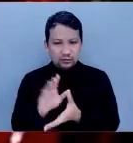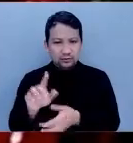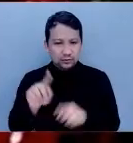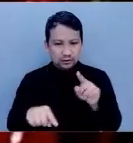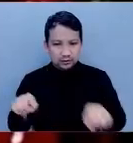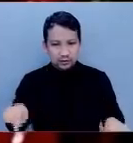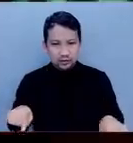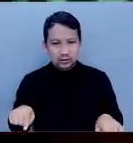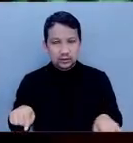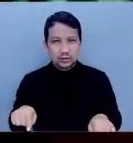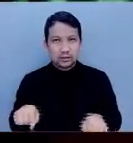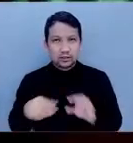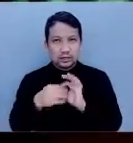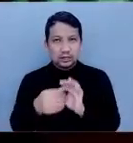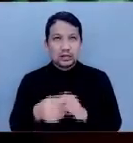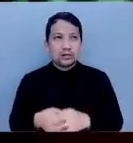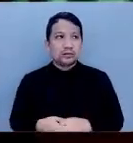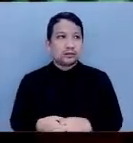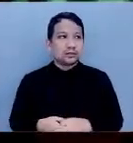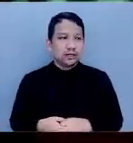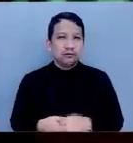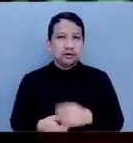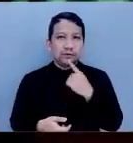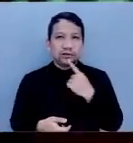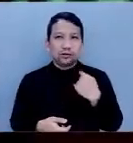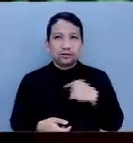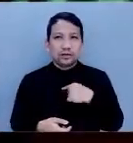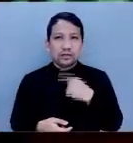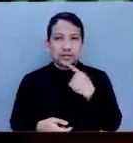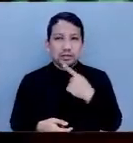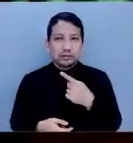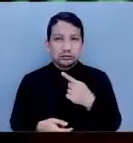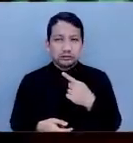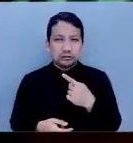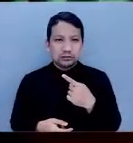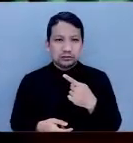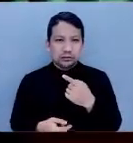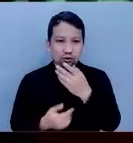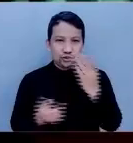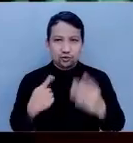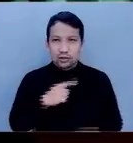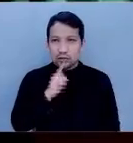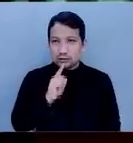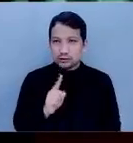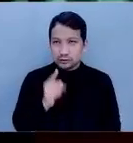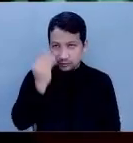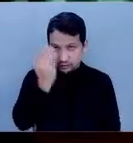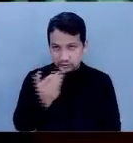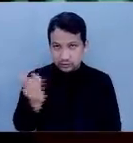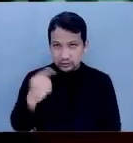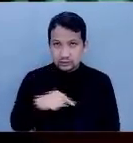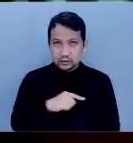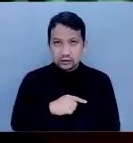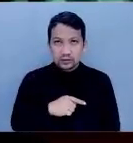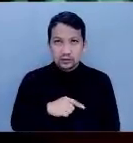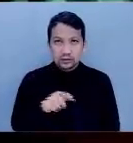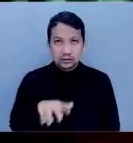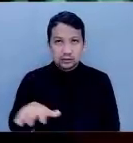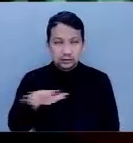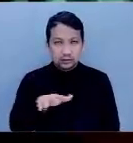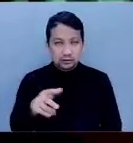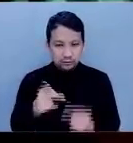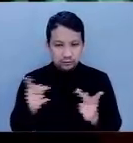ibang industriya. As we undertake efforts to further strengthen our relations, may we continue to pursue avenues